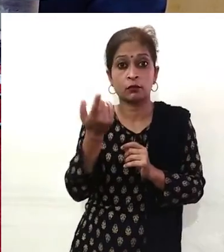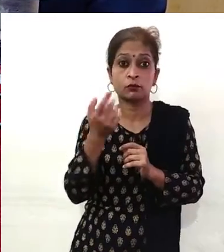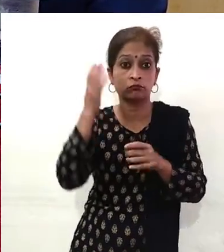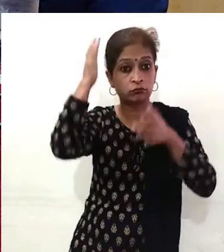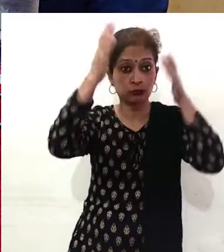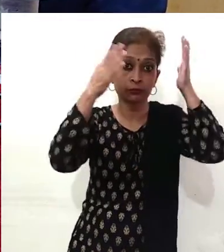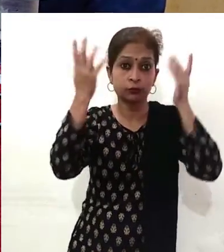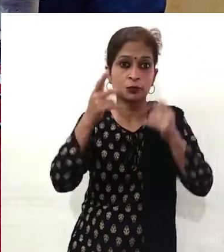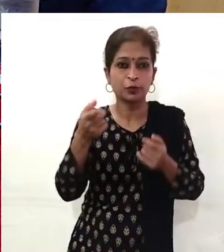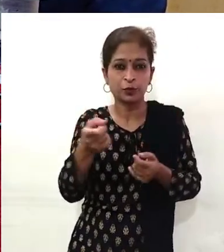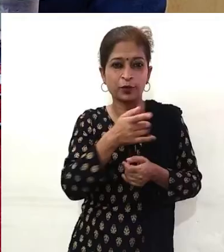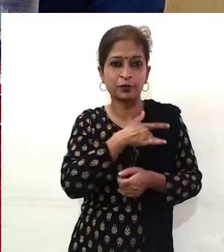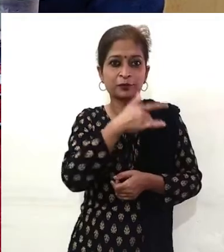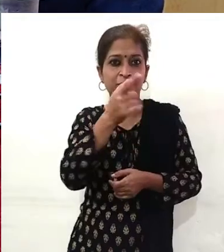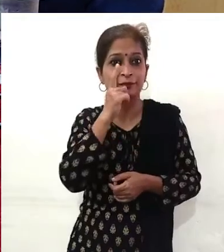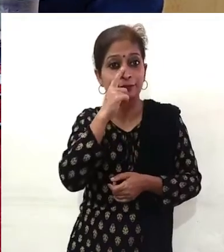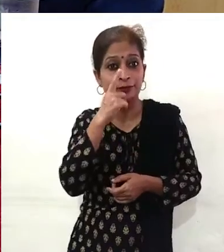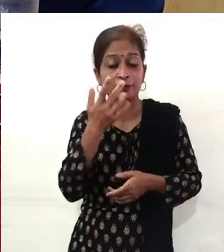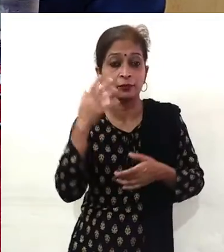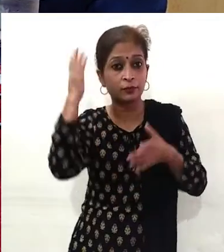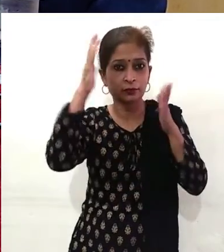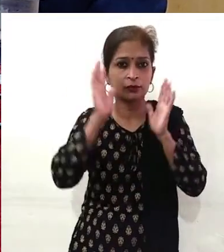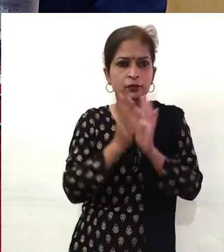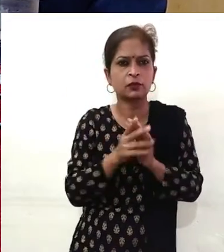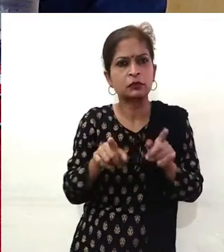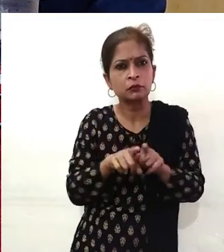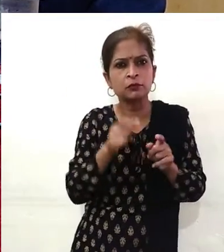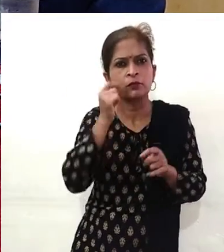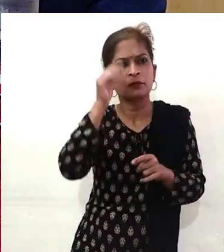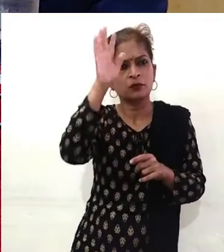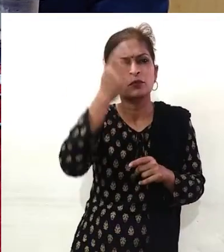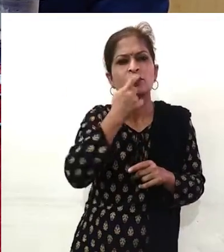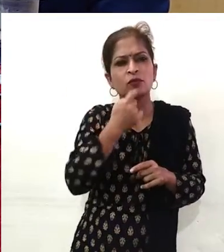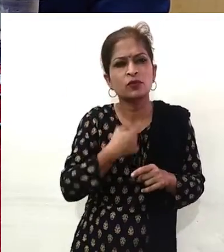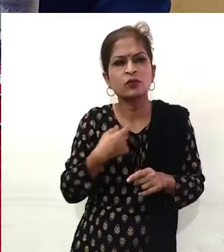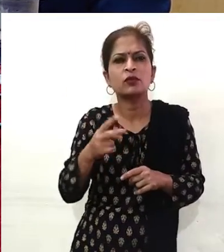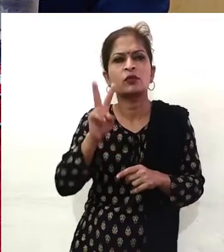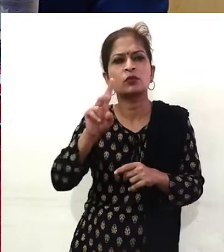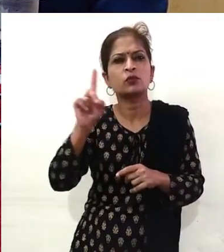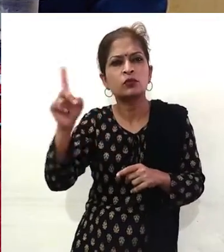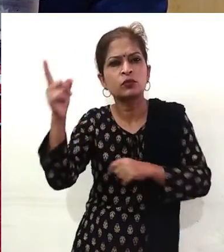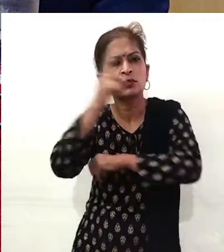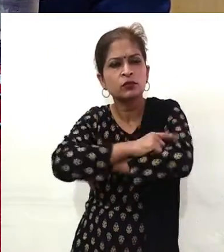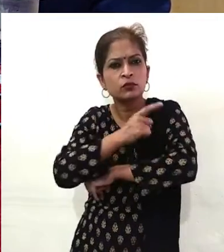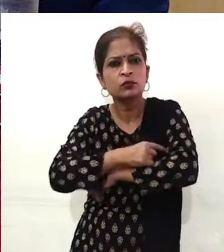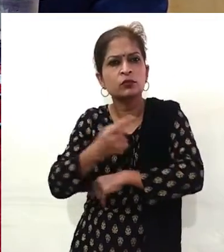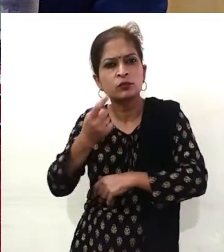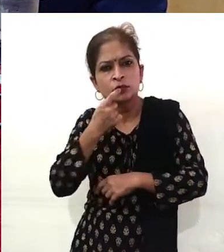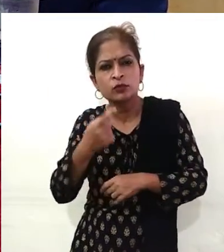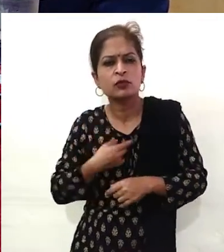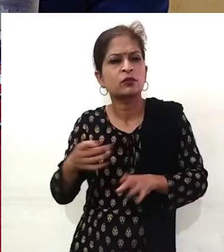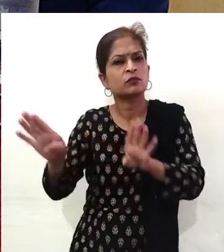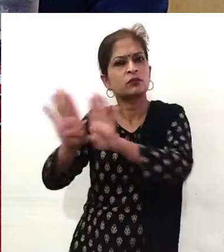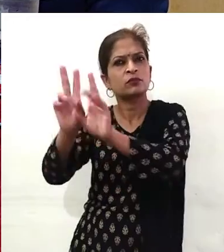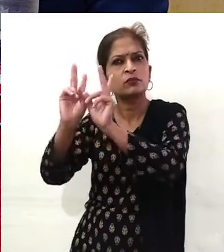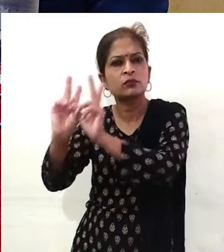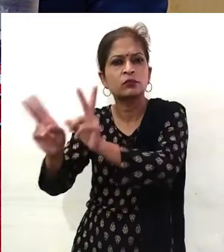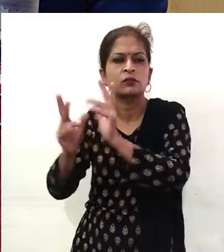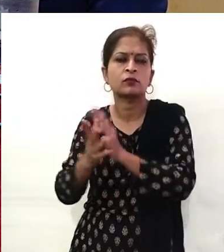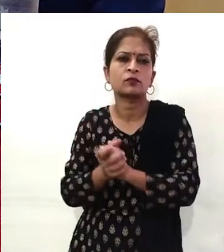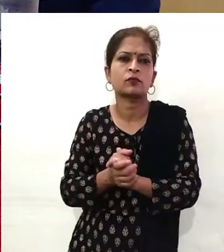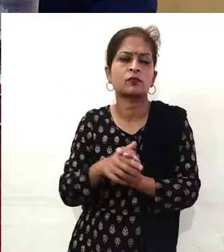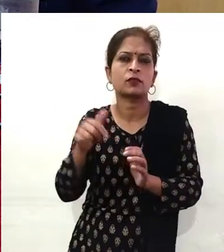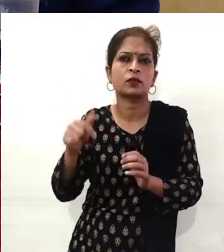हो गई, महिलाएं परेशान भी हो जाती हैं। राजा बोल रहे नहीं, गणित से बताया है 21 दिन, जल्दी नहीं खोलना, जल्दी नहीं खोलना, जल्दी नहीं